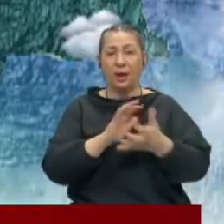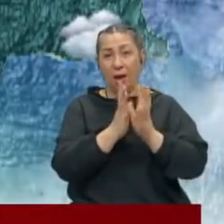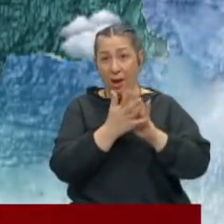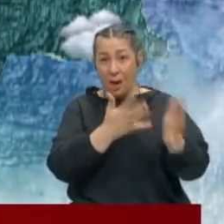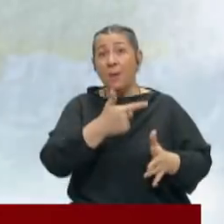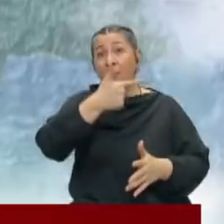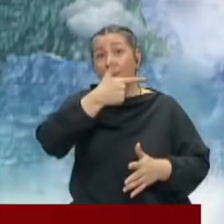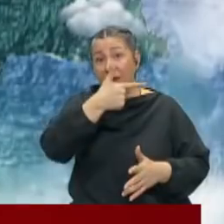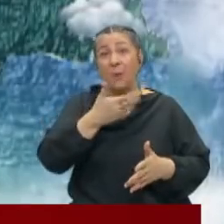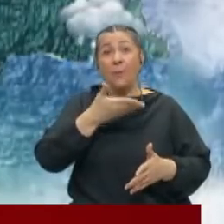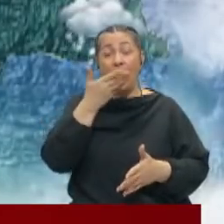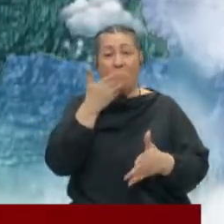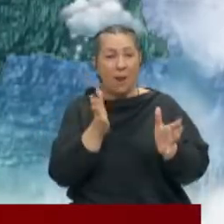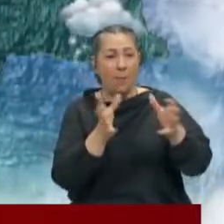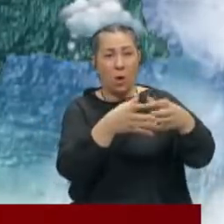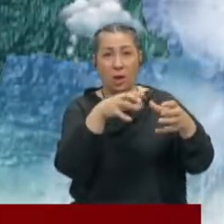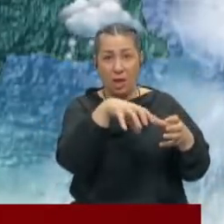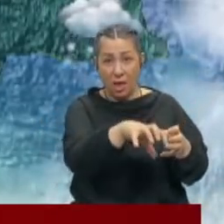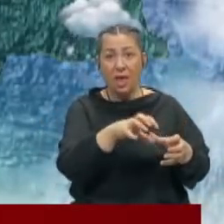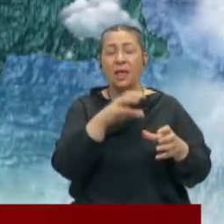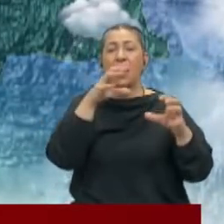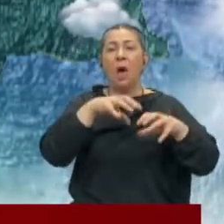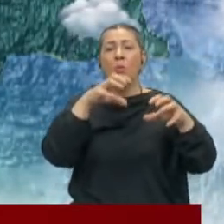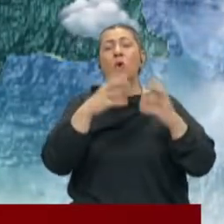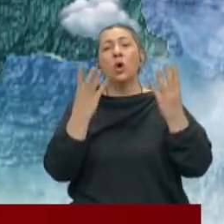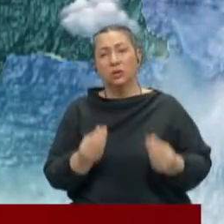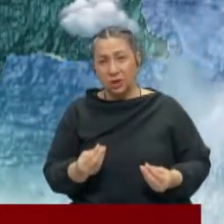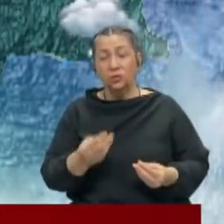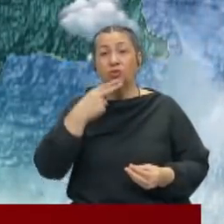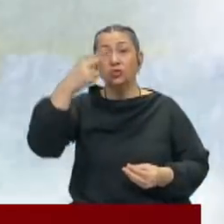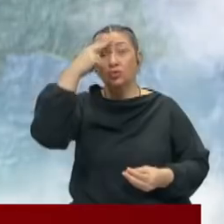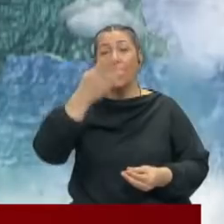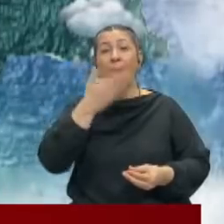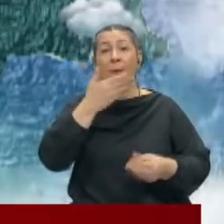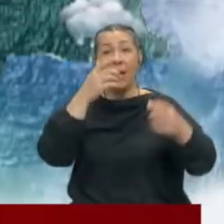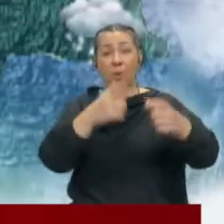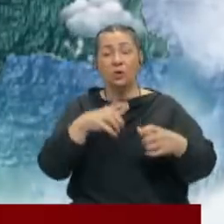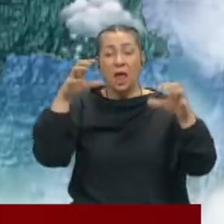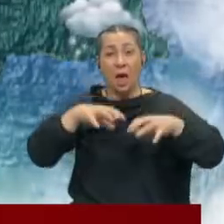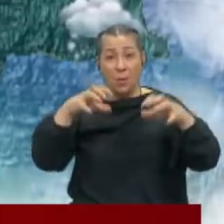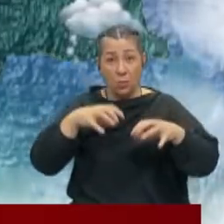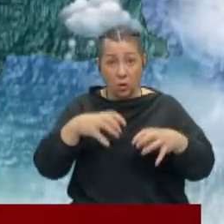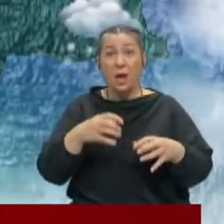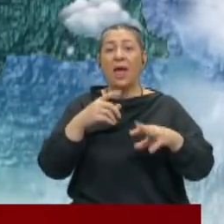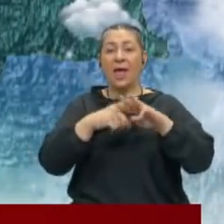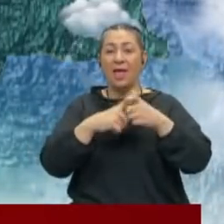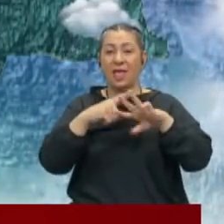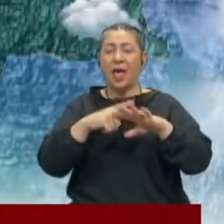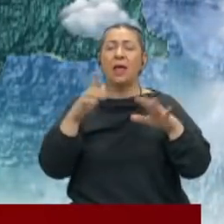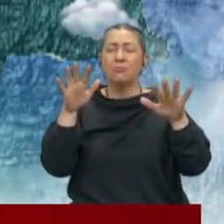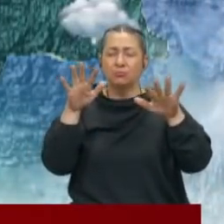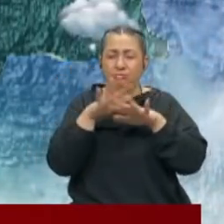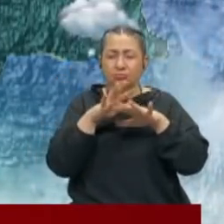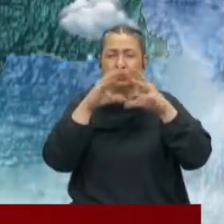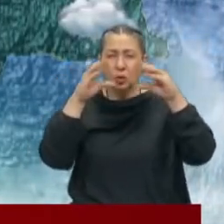kar, Perşembe günü Marmara bölgesinde yerini yağmura bırakacak. Cuma günü Marmara bölgesi yağmurlu, Ege ve Akdeniz parçalı